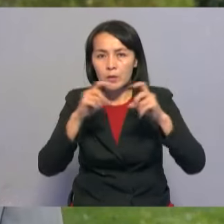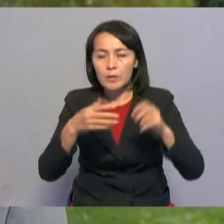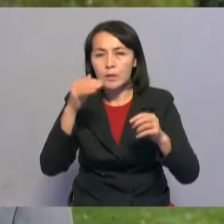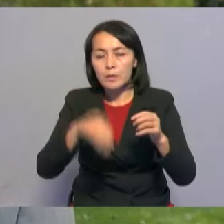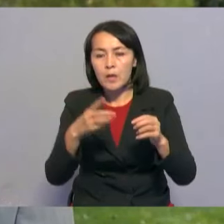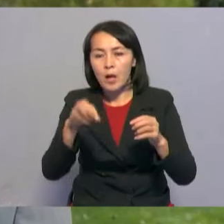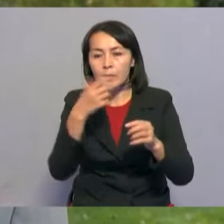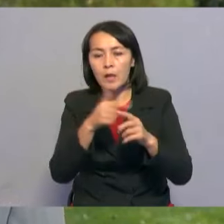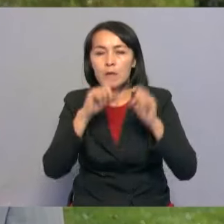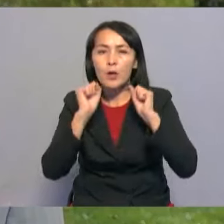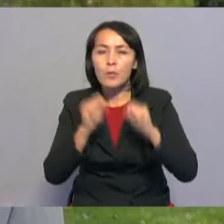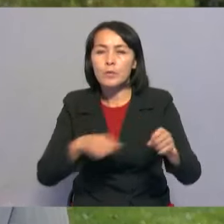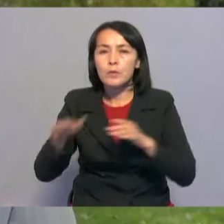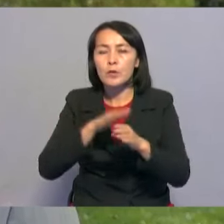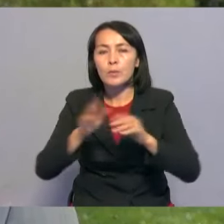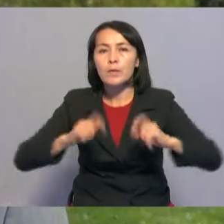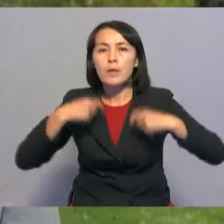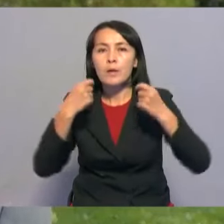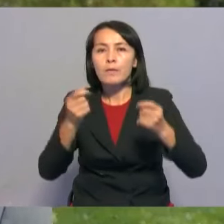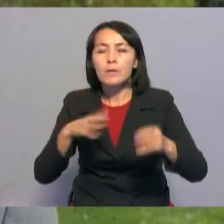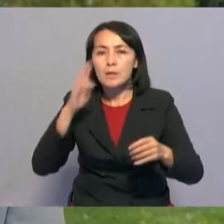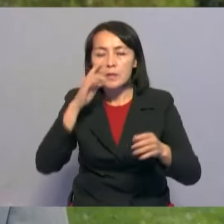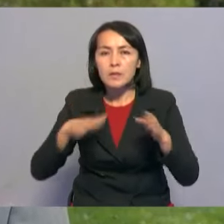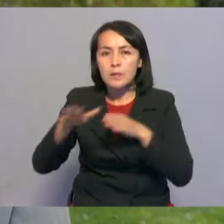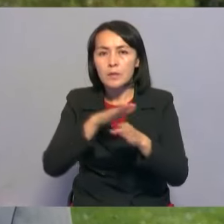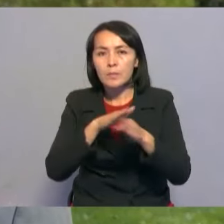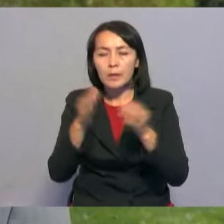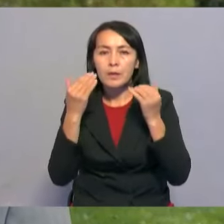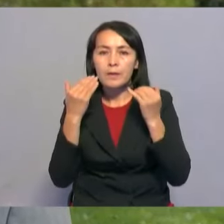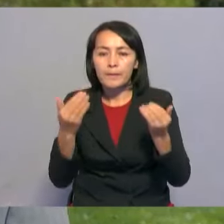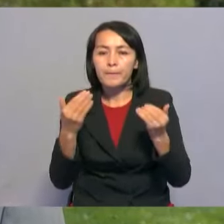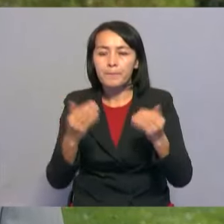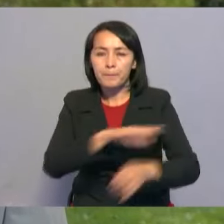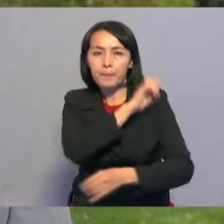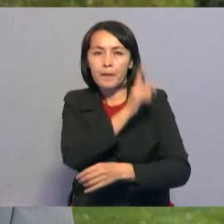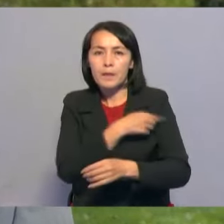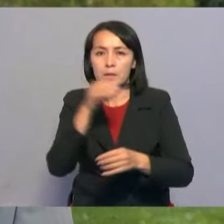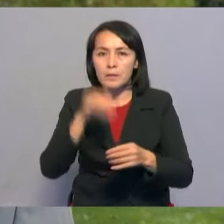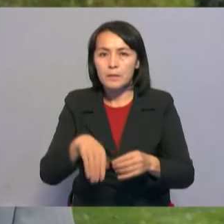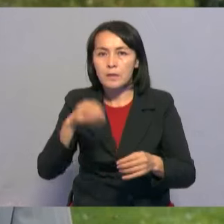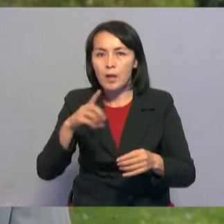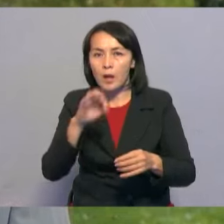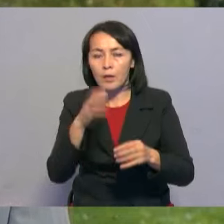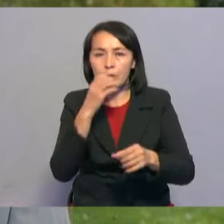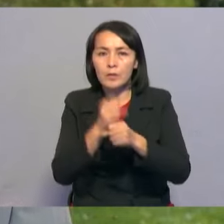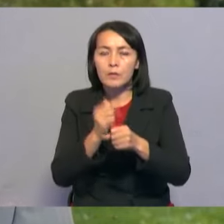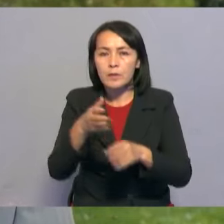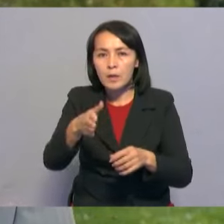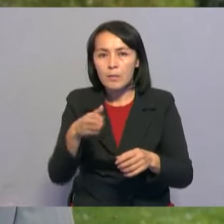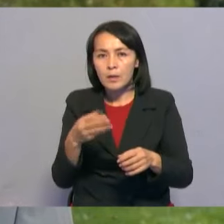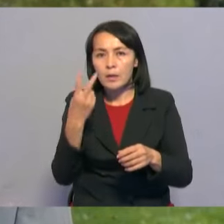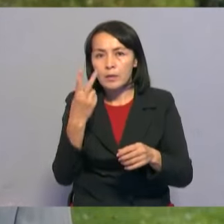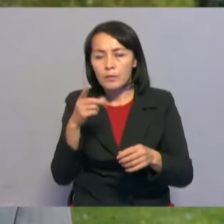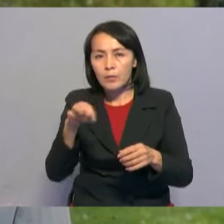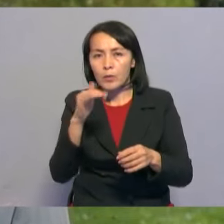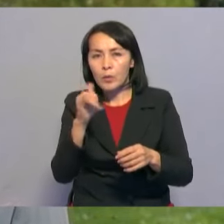1000 мегаватт. Это может полностью обеспечить весь Шымкент. А сейчас в реакторе мощностью в 1000 мегаватт используется всего 1,5-2